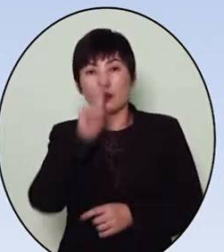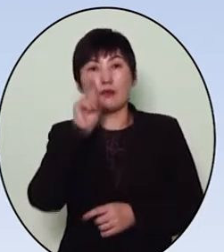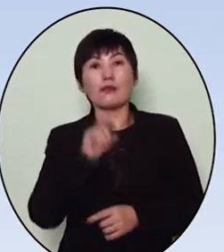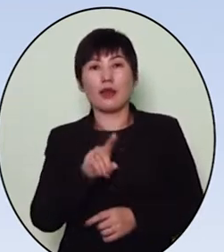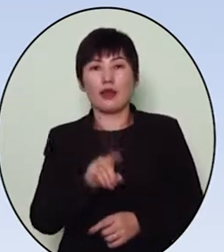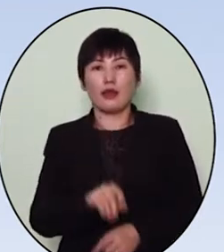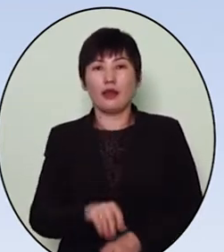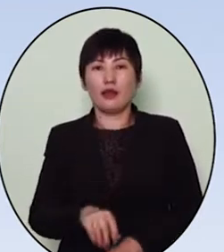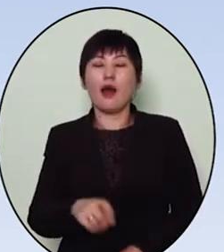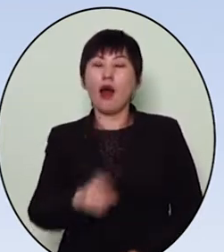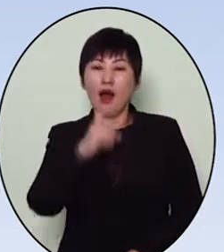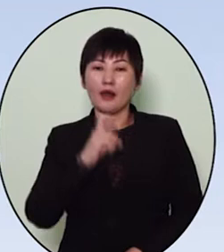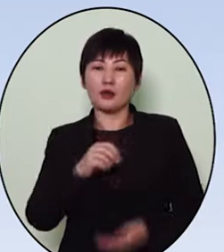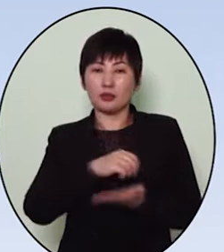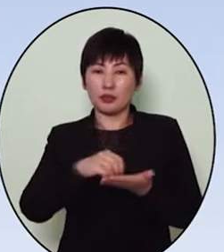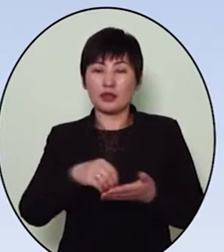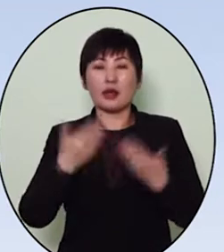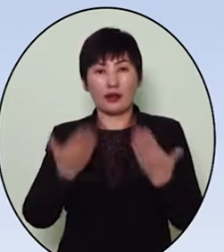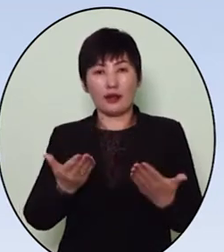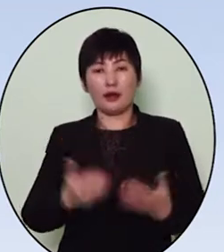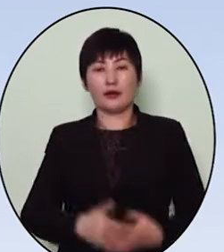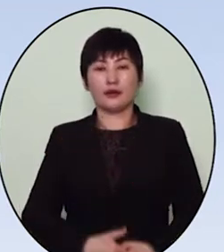Бүгдээрээ хариулж дэвтэртээ бичээ.